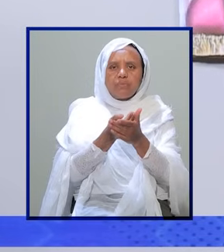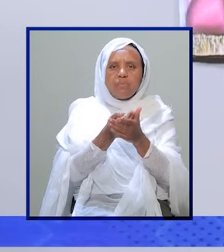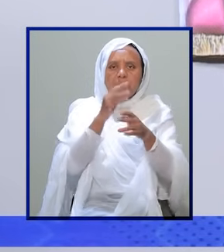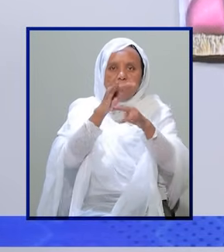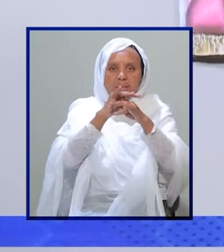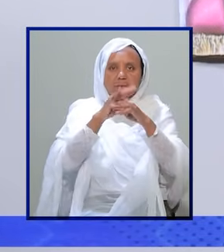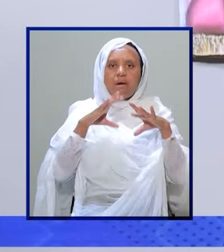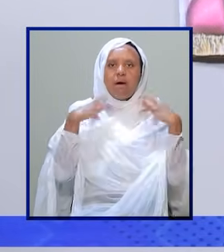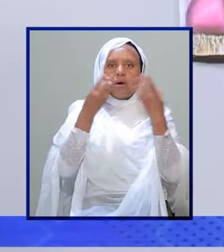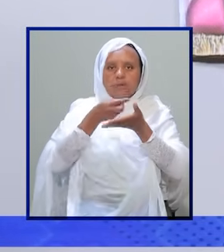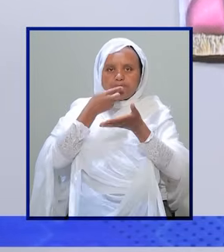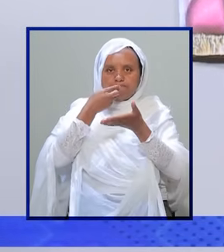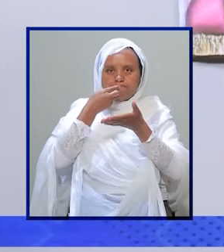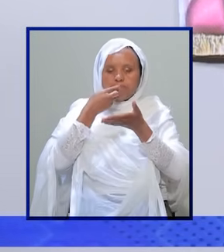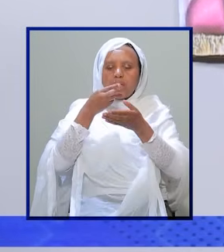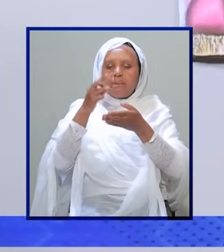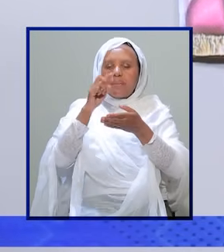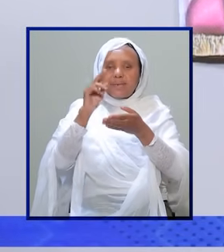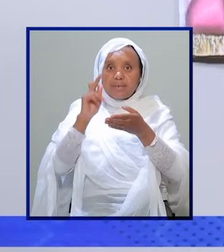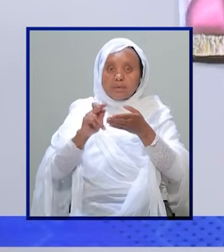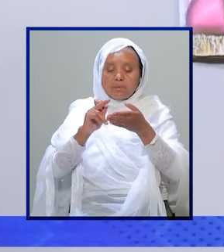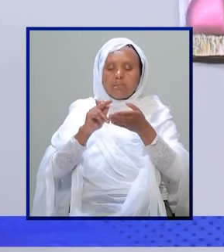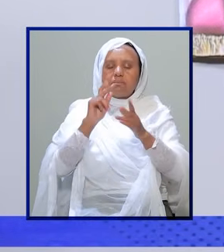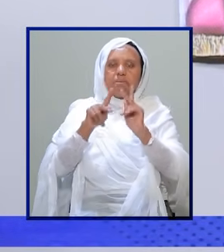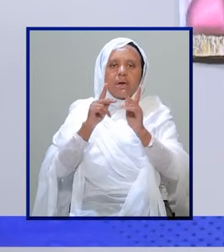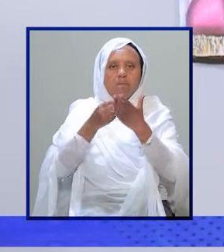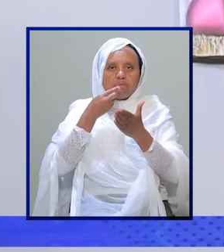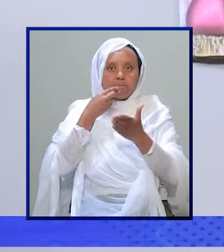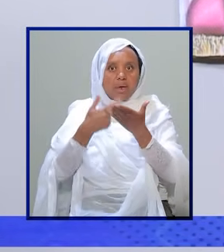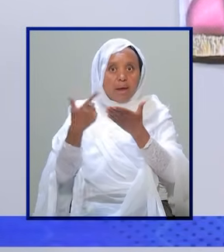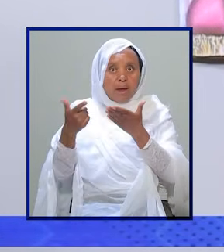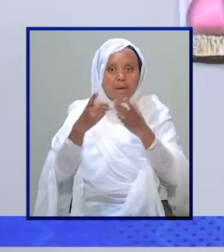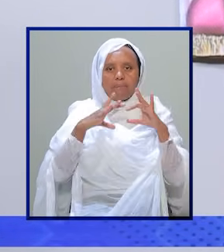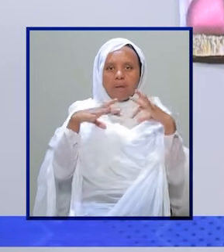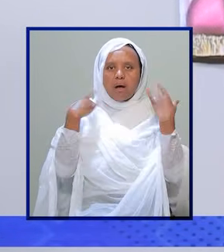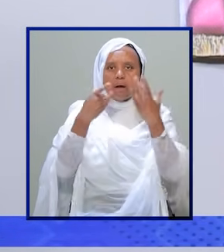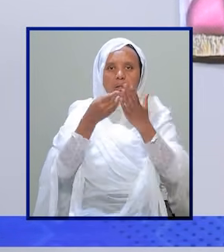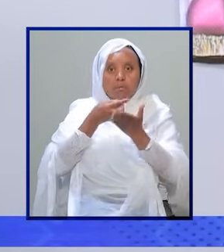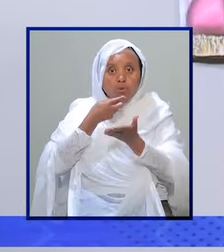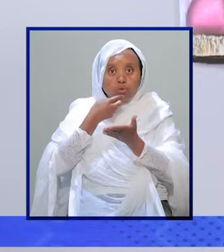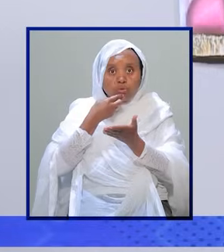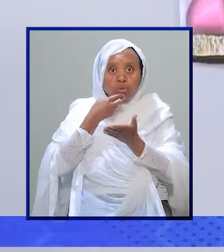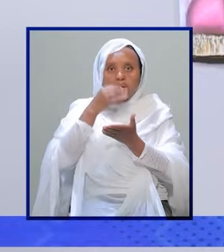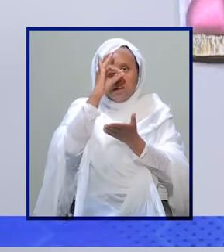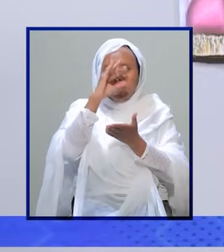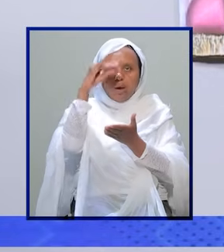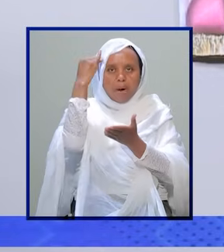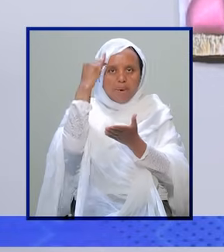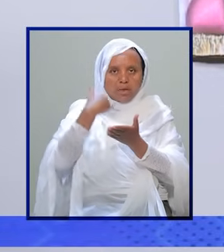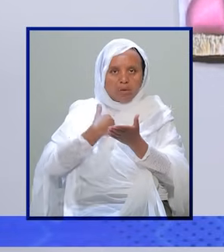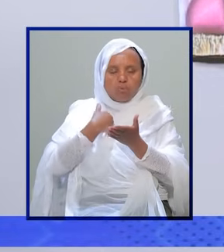በመቅደስ ካህናት ይቆርባሉ፣ በቅድስት ደግሞ ምእመናን ይቆርባሉ። ይሄ በካህናት የሚቆርቡት ሊቃነ ጳጳሳት